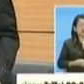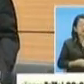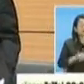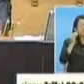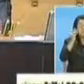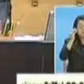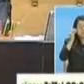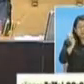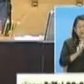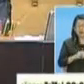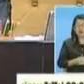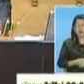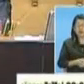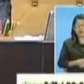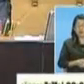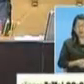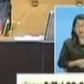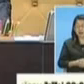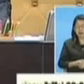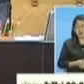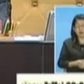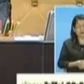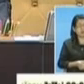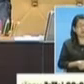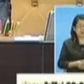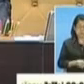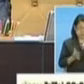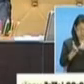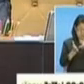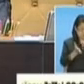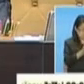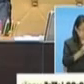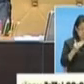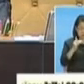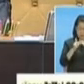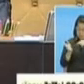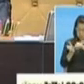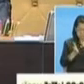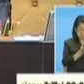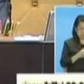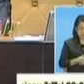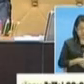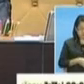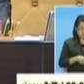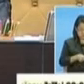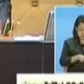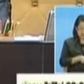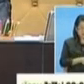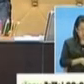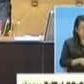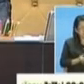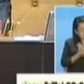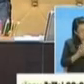เอางี้ท่านวชิระถอนแล้วผมจะให้จ่าประสิทธิ์ถอนทั้งคู่ครับไม่ได้ครับในสภาต้องพูดคำสุภาพ